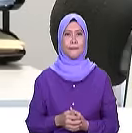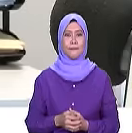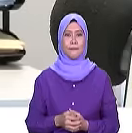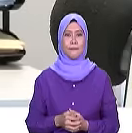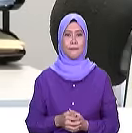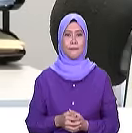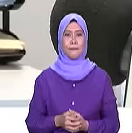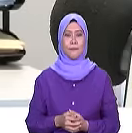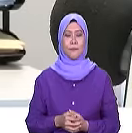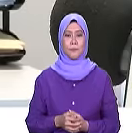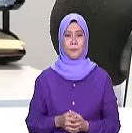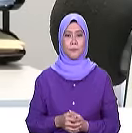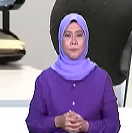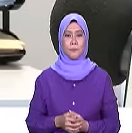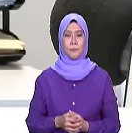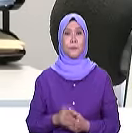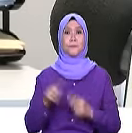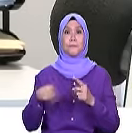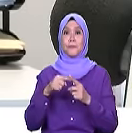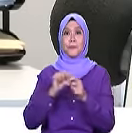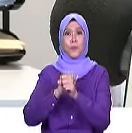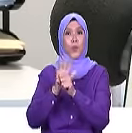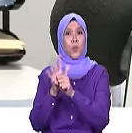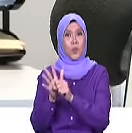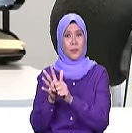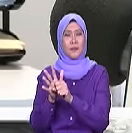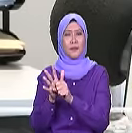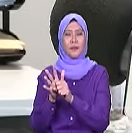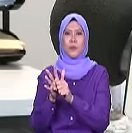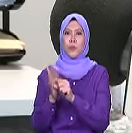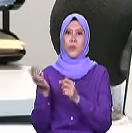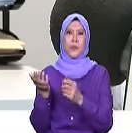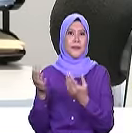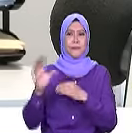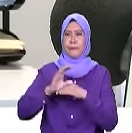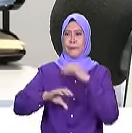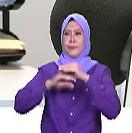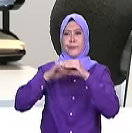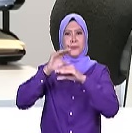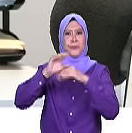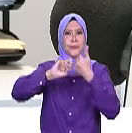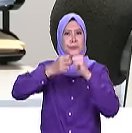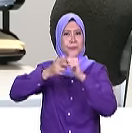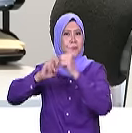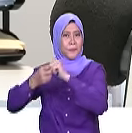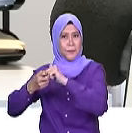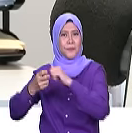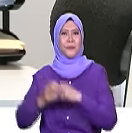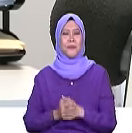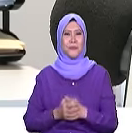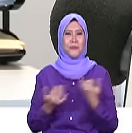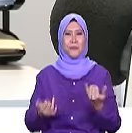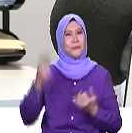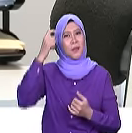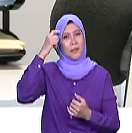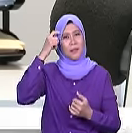Bila COVID ni datang, keadaan tu nampak lagi trigger. kan? Sebab itulah bila kita tengok mental health